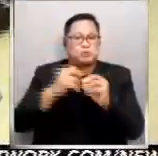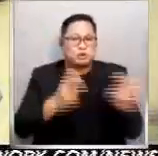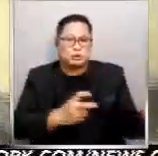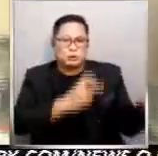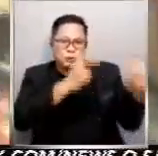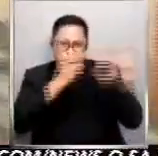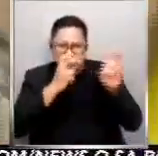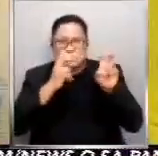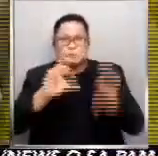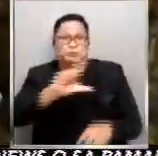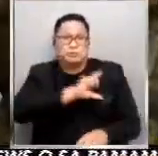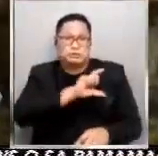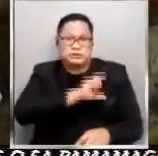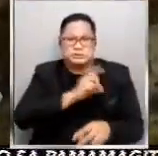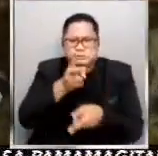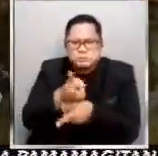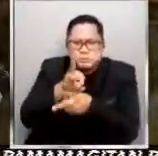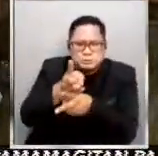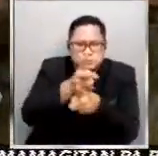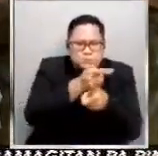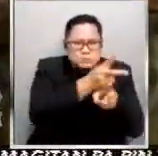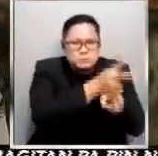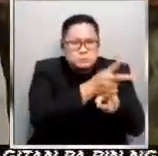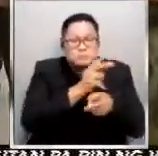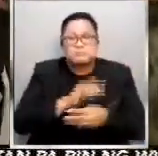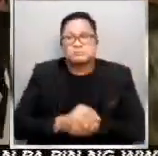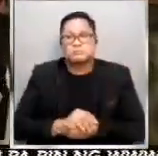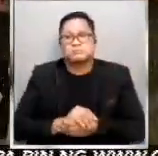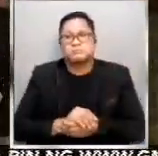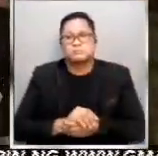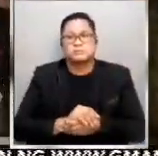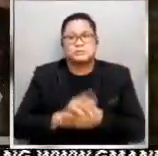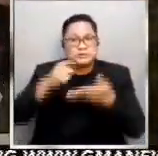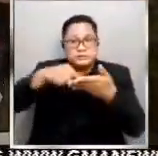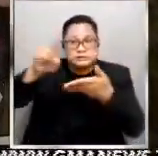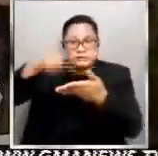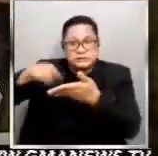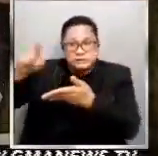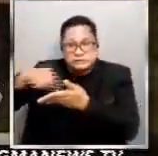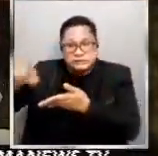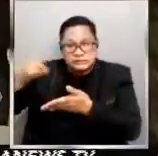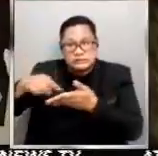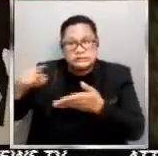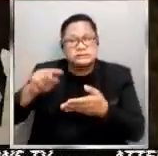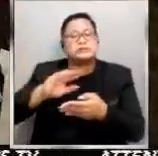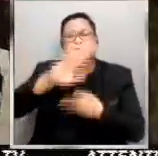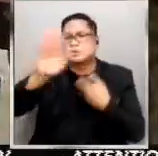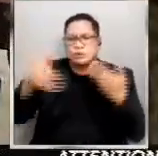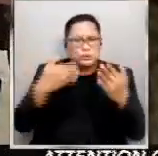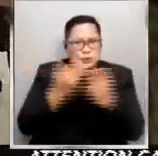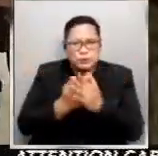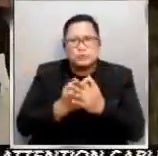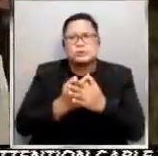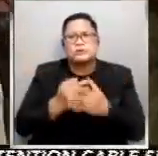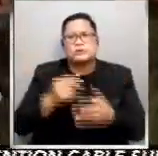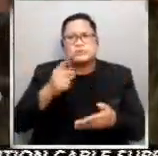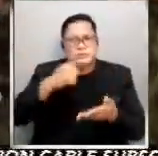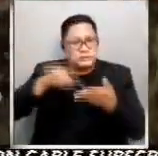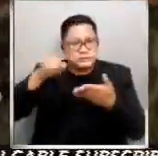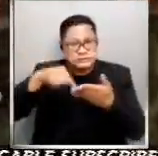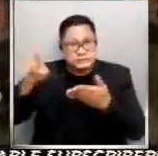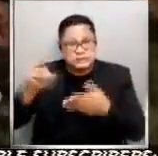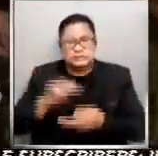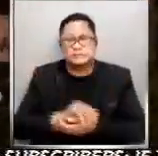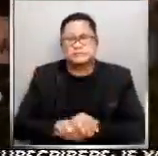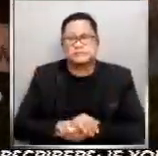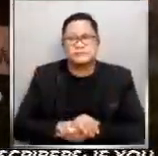ang pagbabantay. Stranger, sa compliance of all passengers na